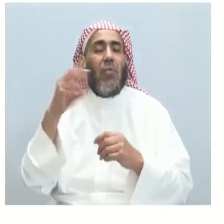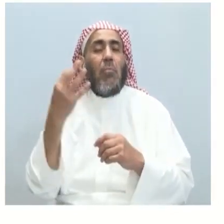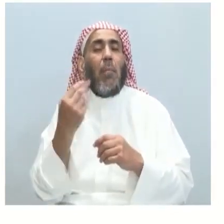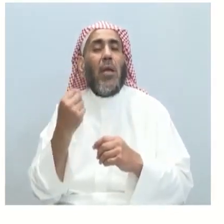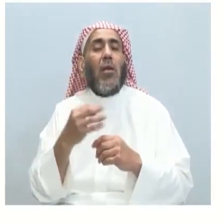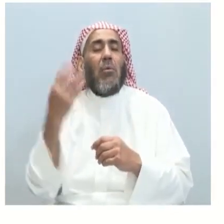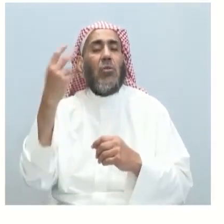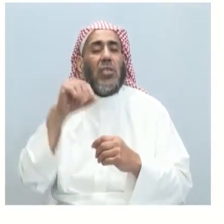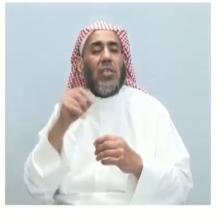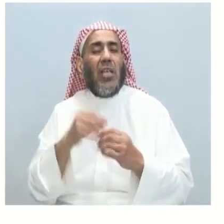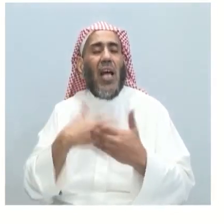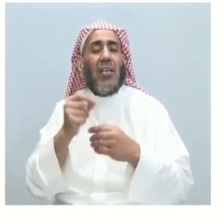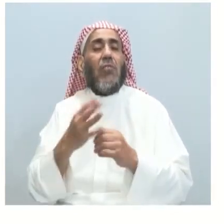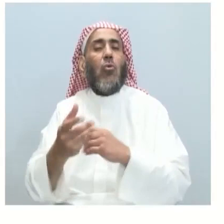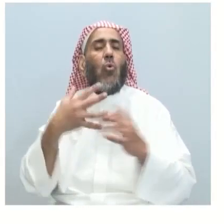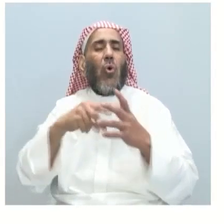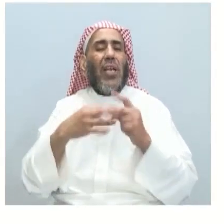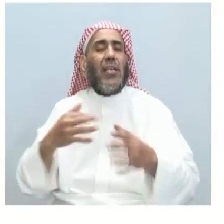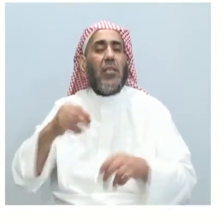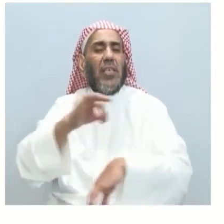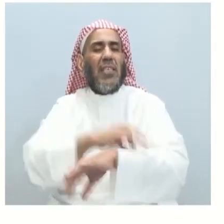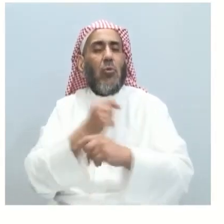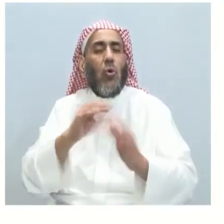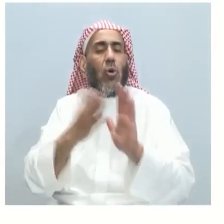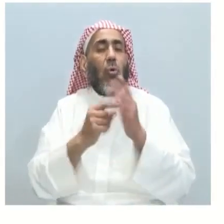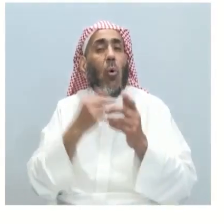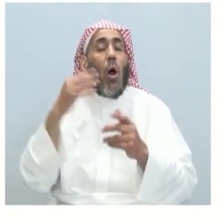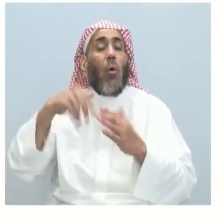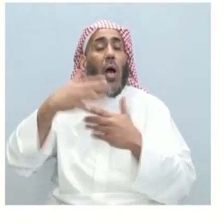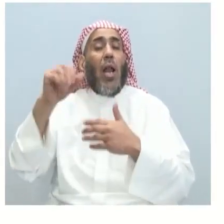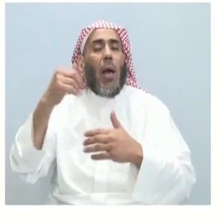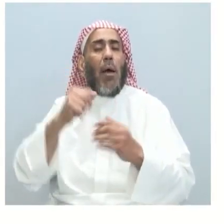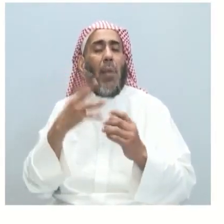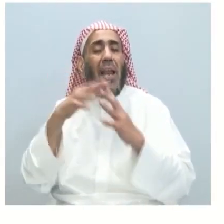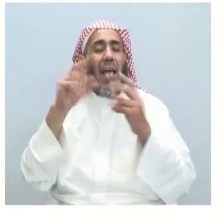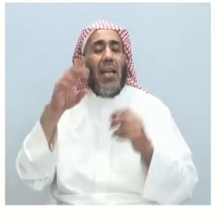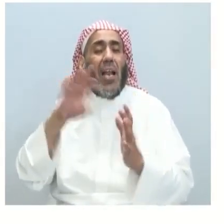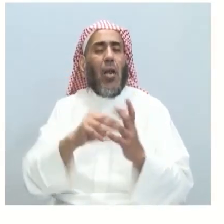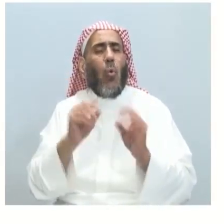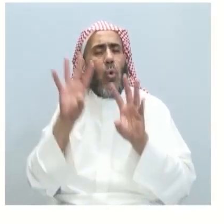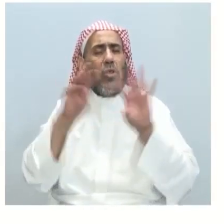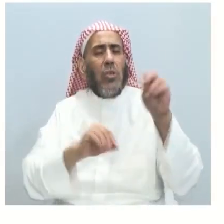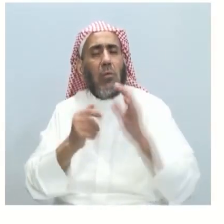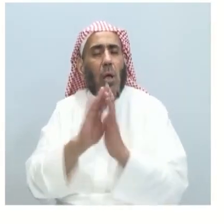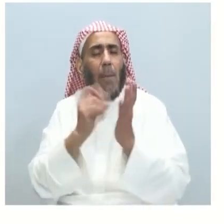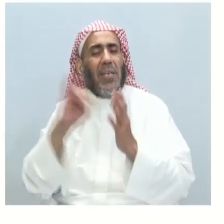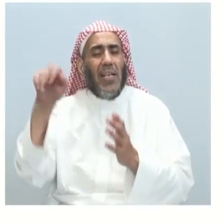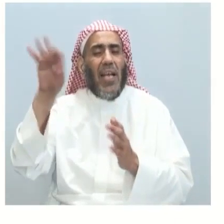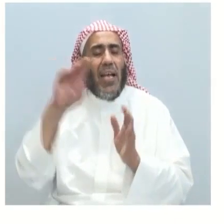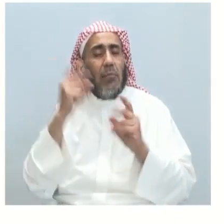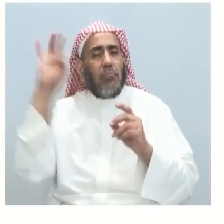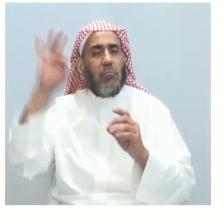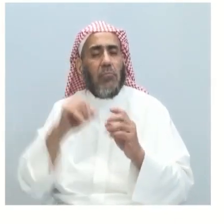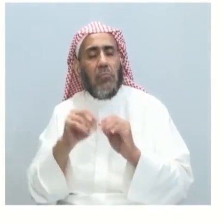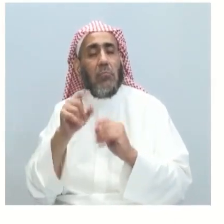1898 تخرج في كليه الطب صدر له وين منها وراء الغمام ليالي القاهره له قصص كثيره اصدر مجله حكيم